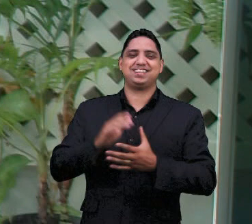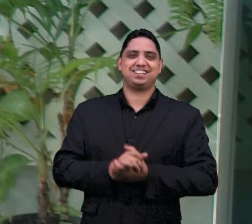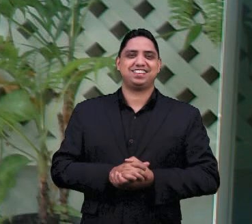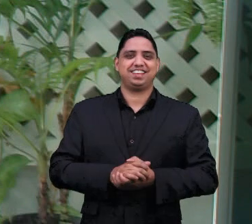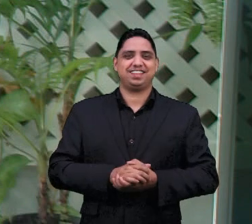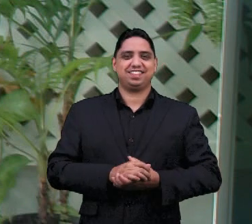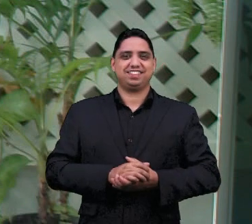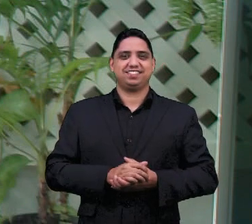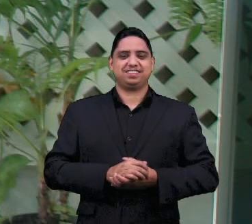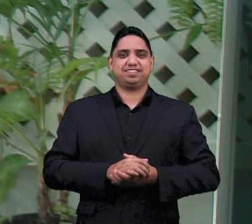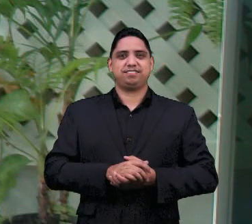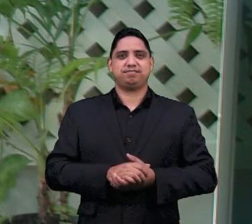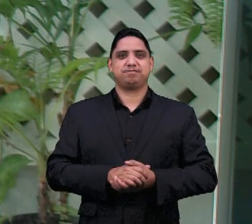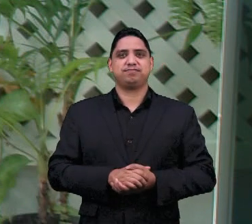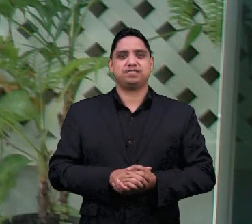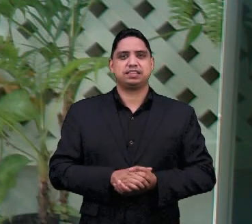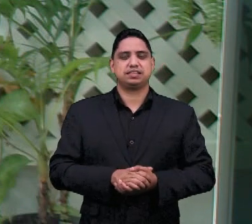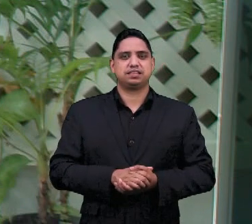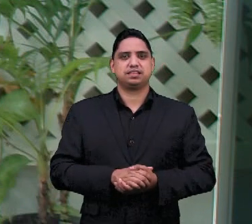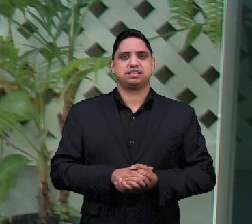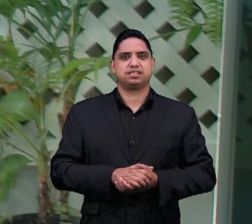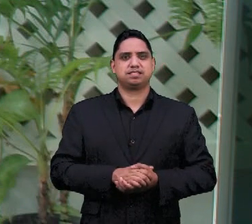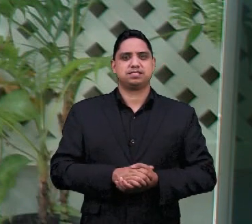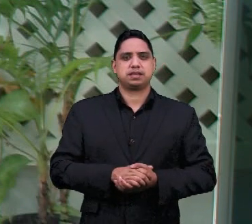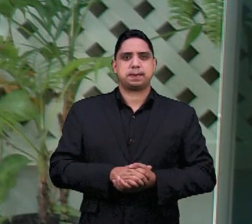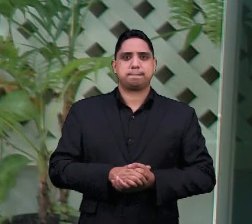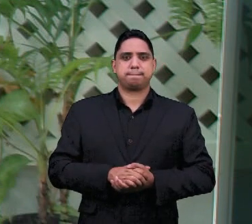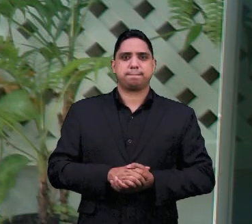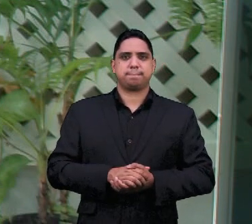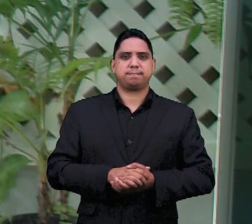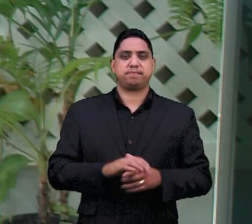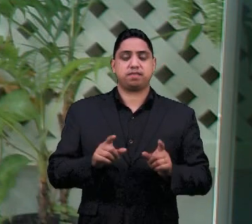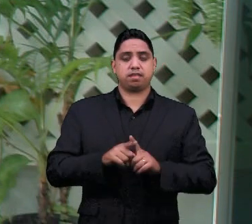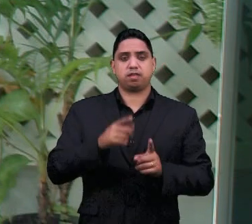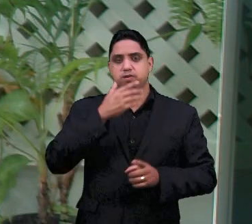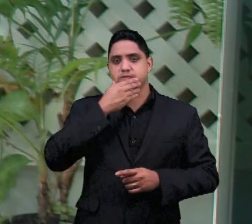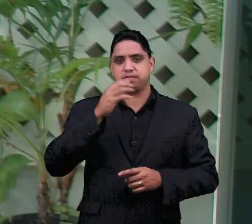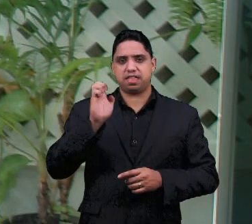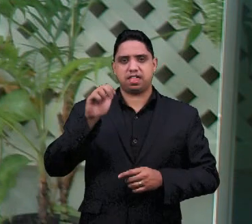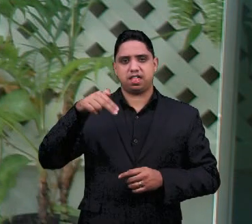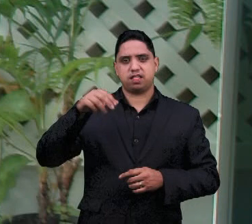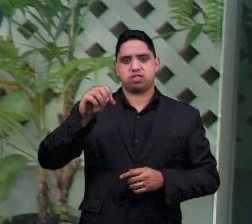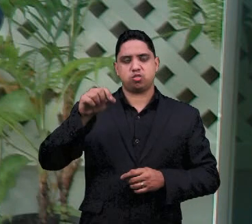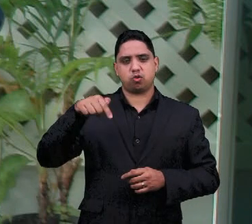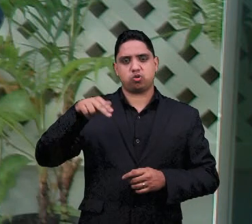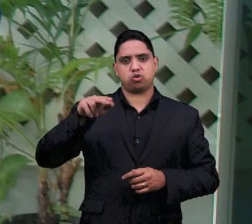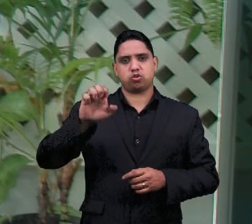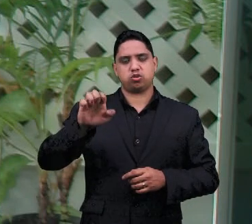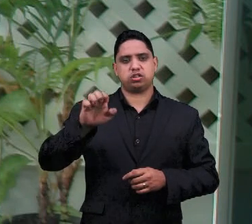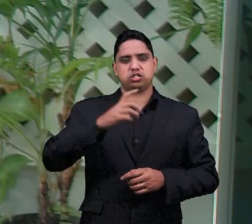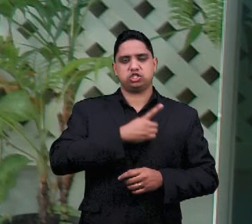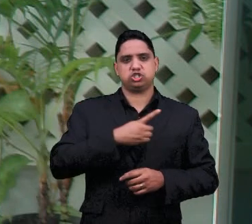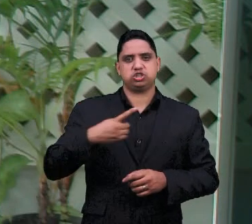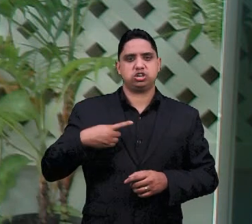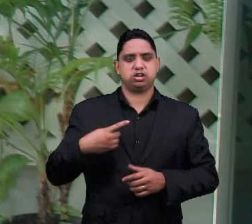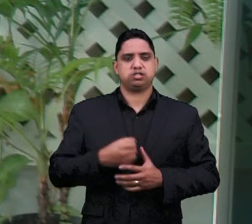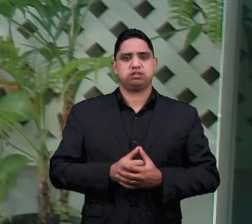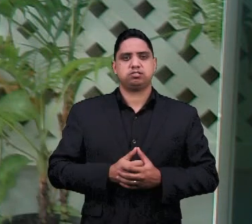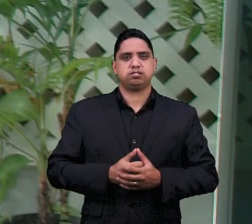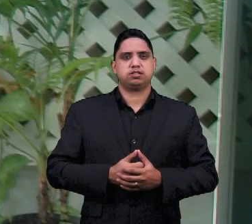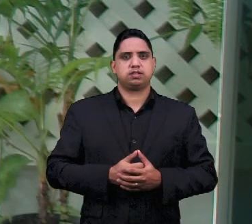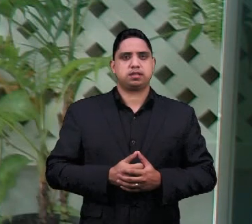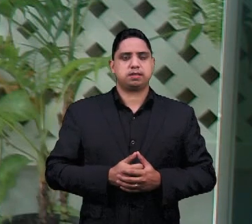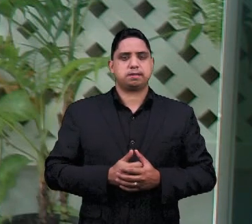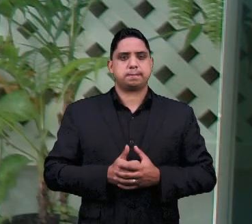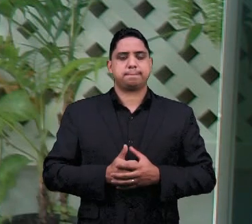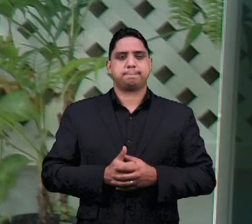plus en plus fortifié. Il dit, oh gloire, oh quelle gloire à la fin. L'enfant que